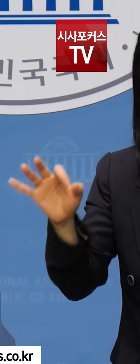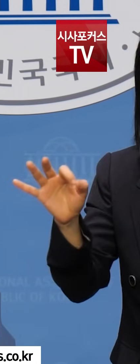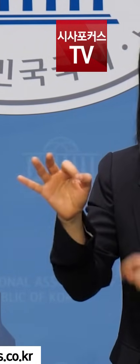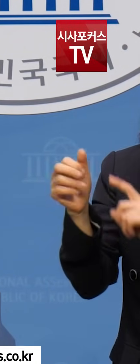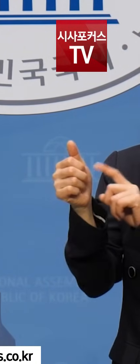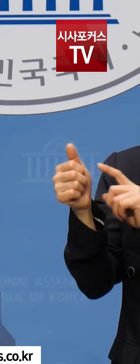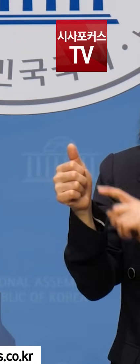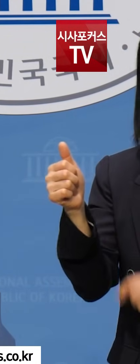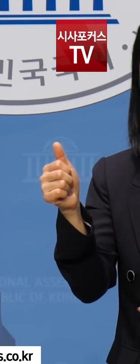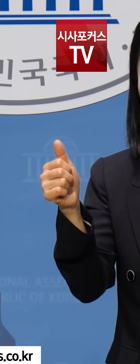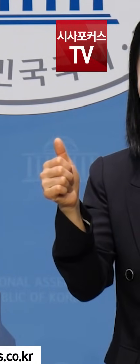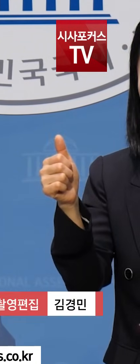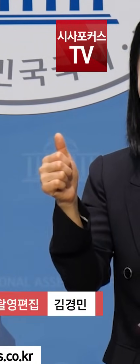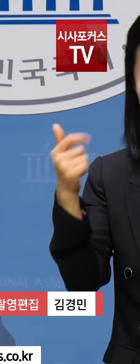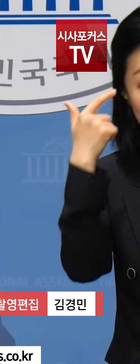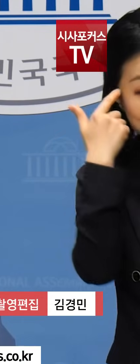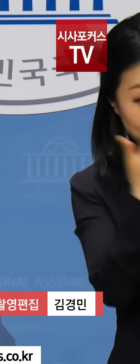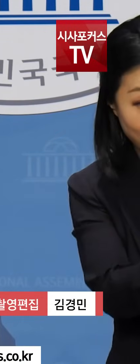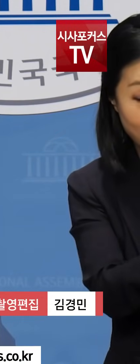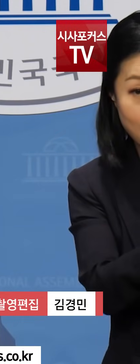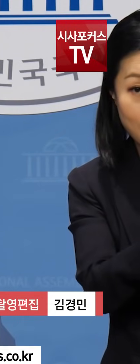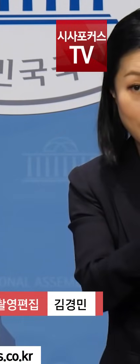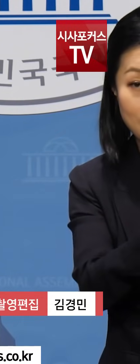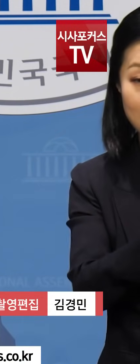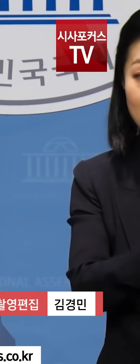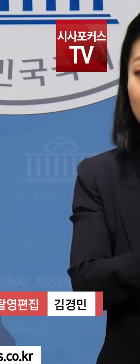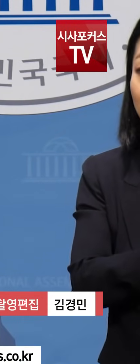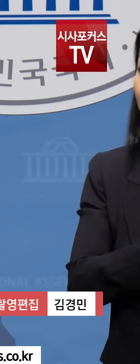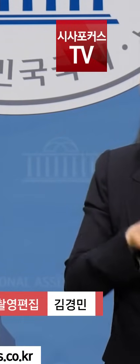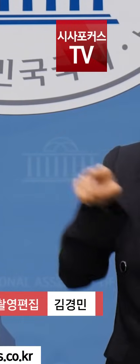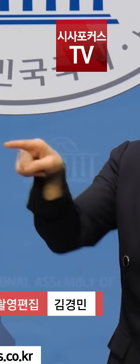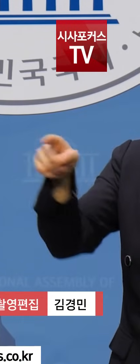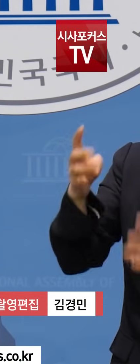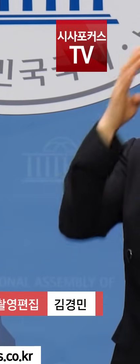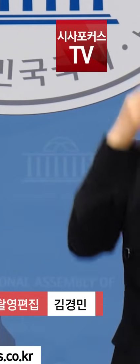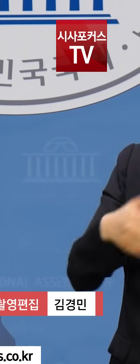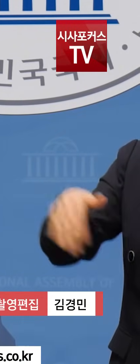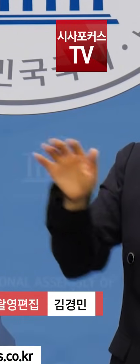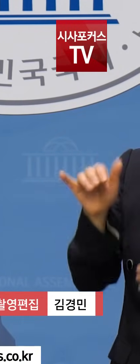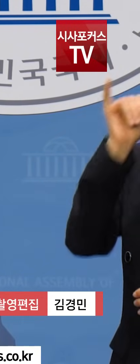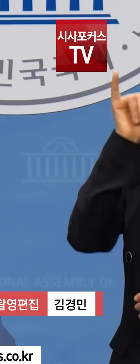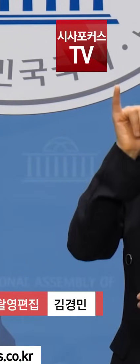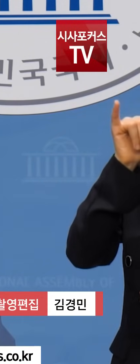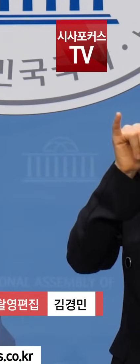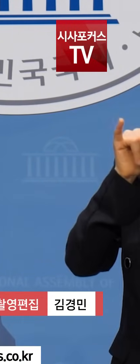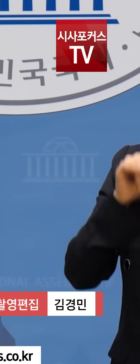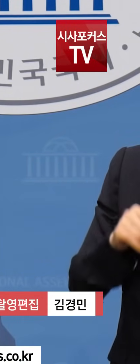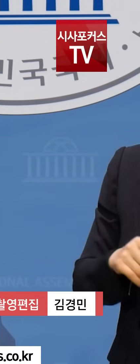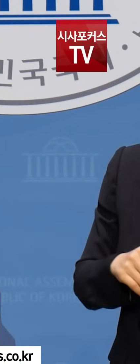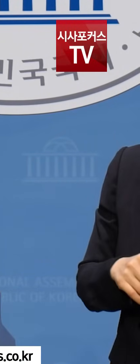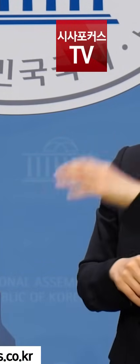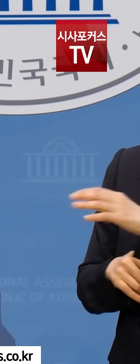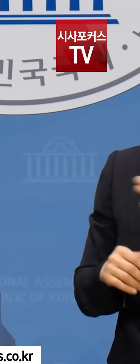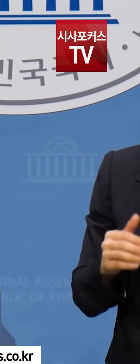최재형 후보가 정당하게 물어보는데 그러다 감옥 가는 수가 있겠습니다.